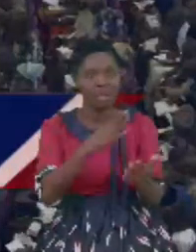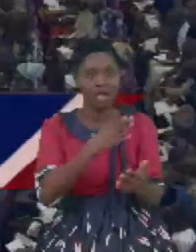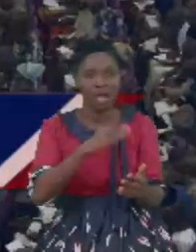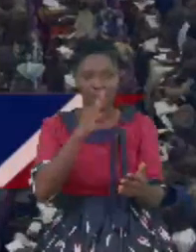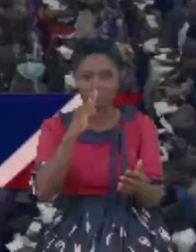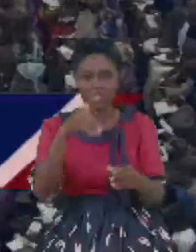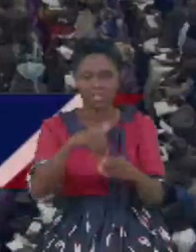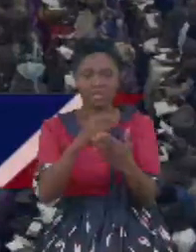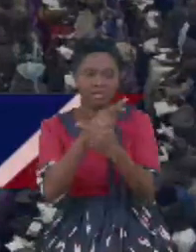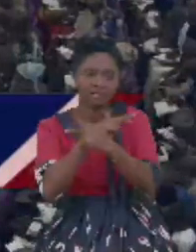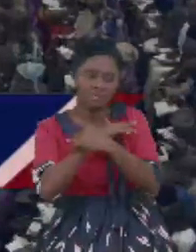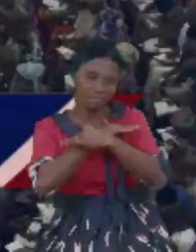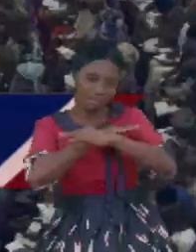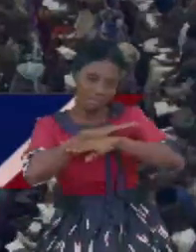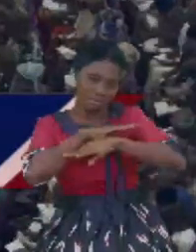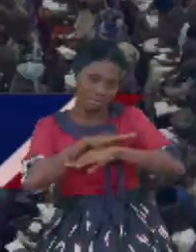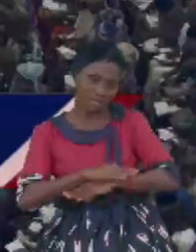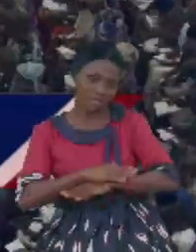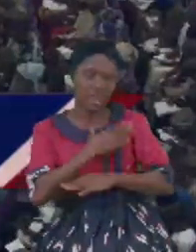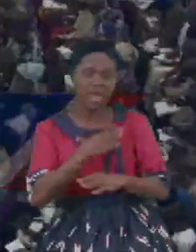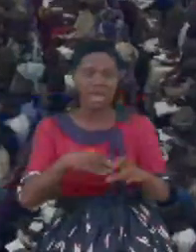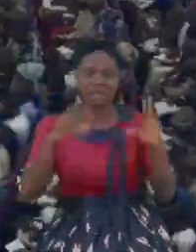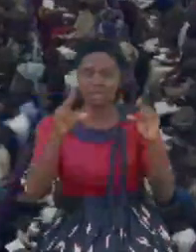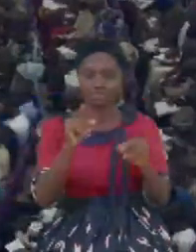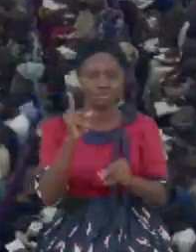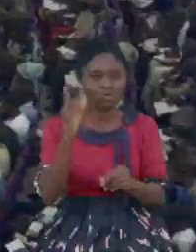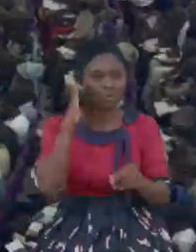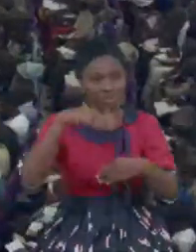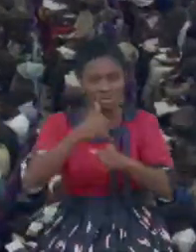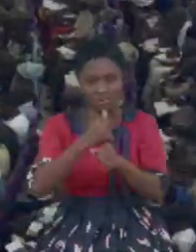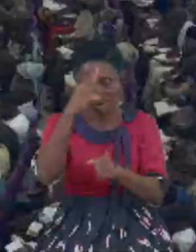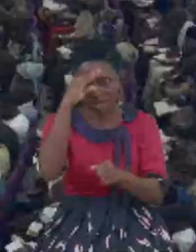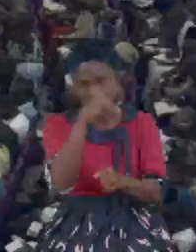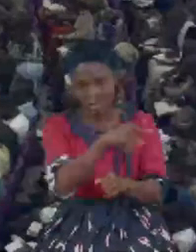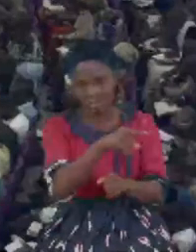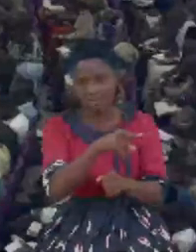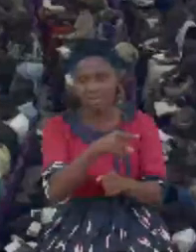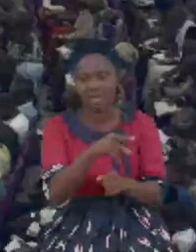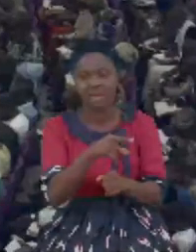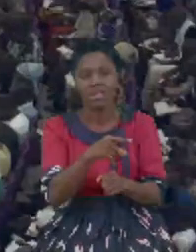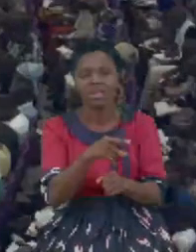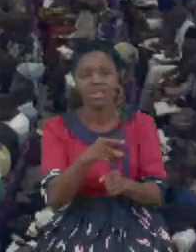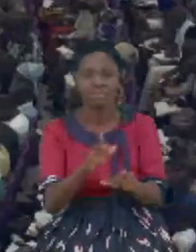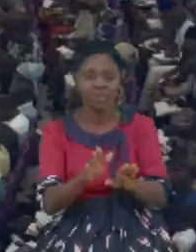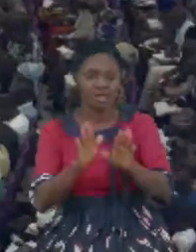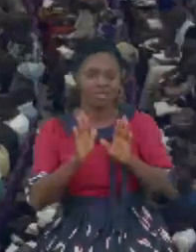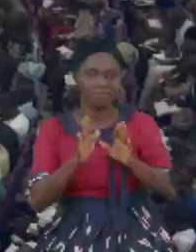de la tranquillité, et il n'y aura personne pour le troubler.